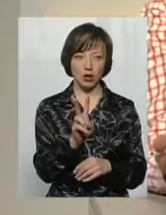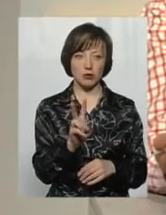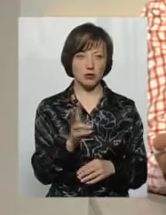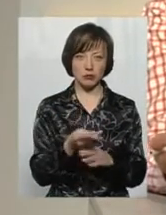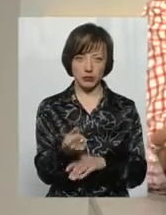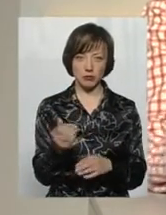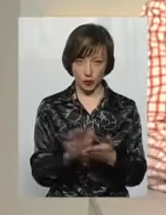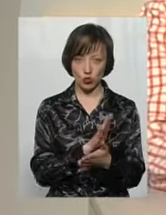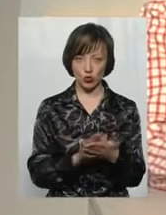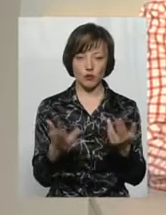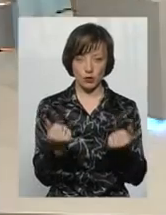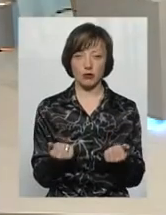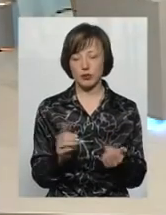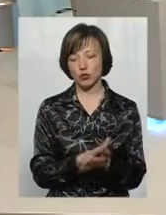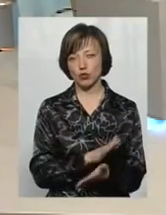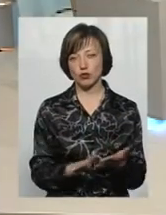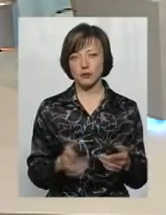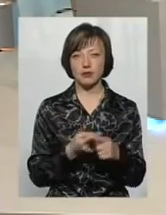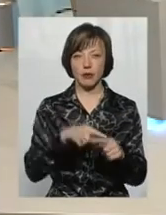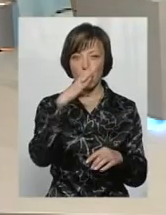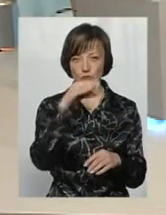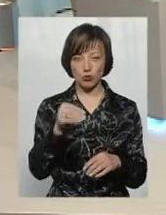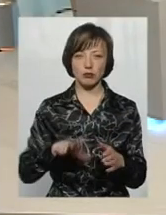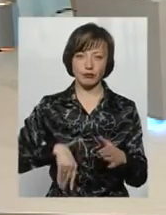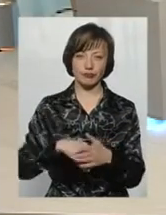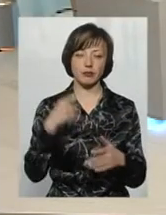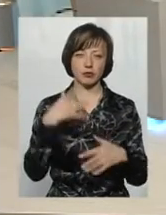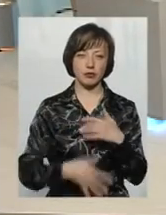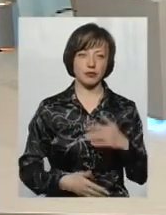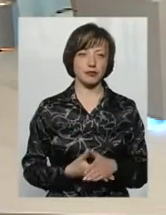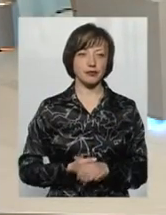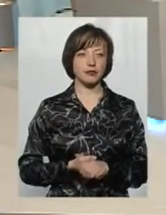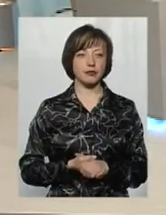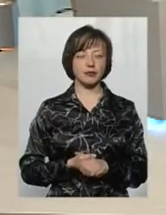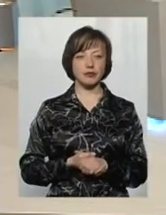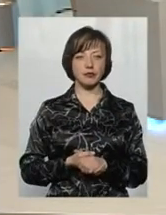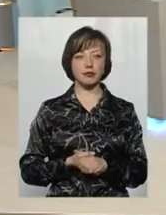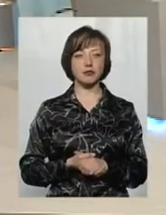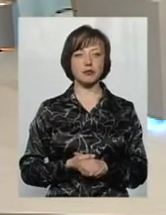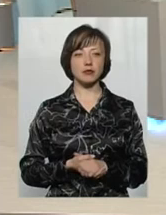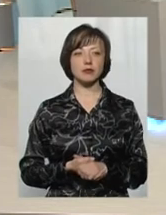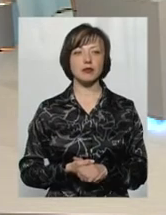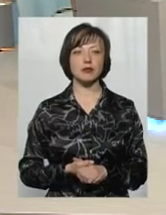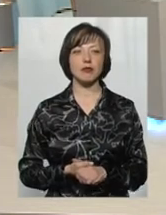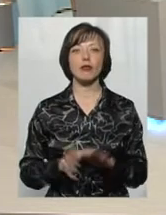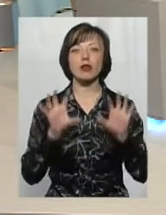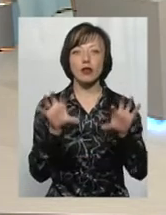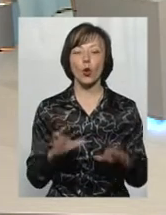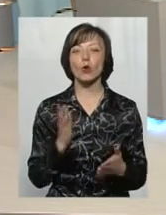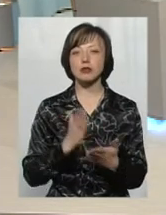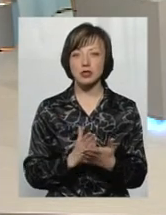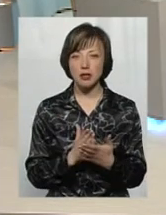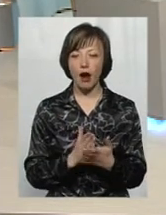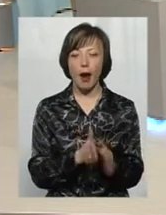ж не платить за проїзд, їде безкоштовно, так. Це в маршрутках, то, ну, це зрозуміло. Тобто, так, ну, закон є, а